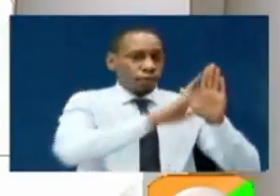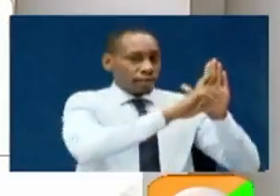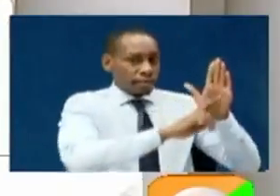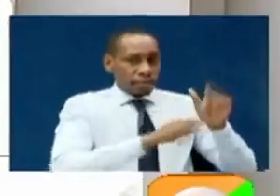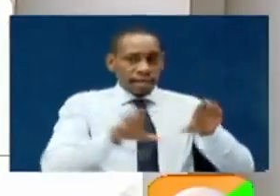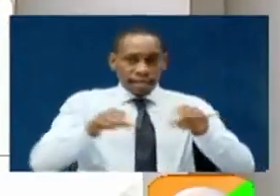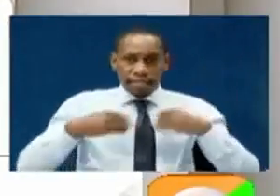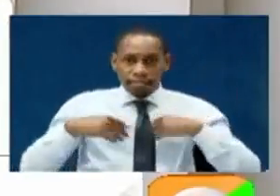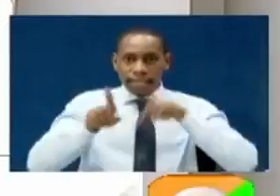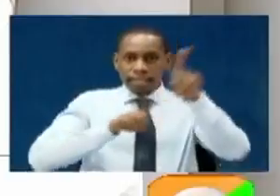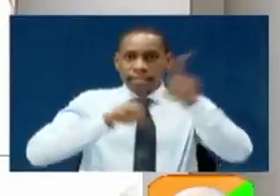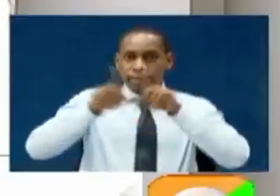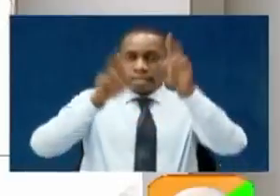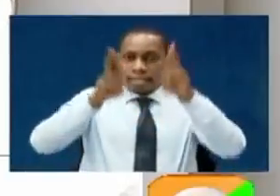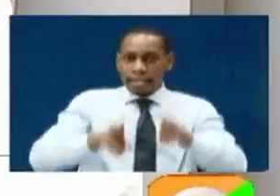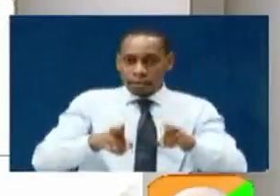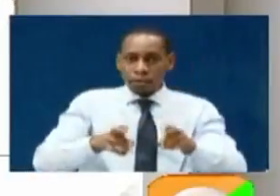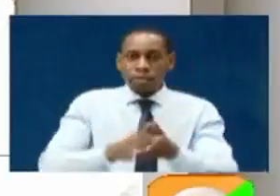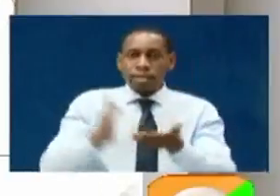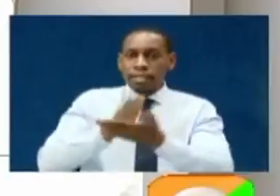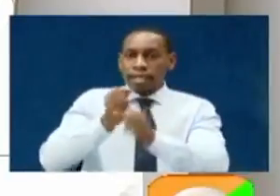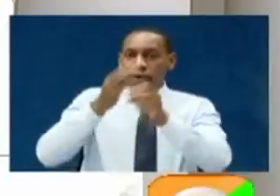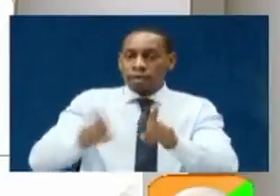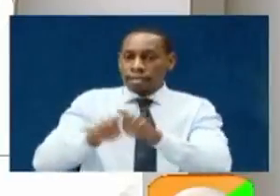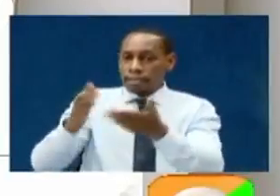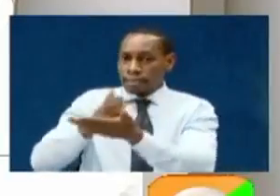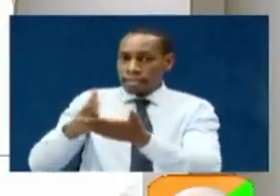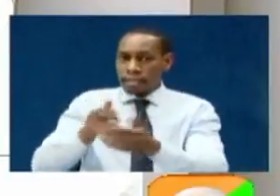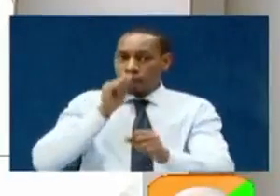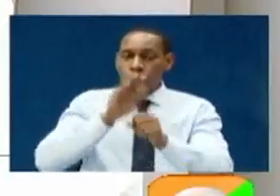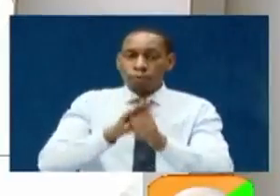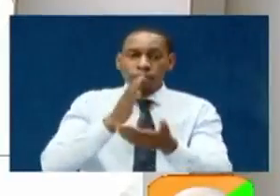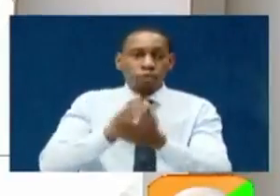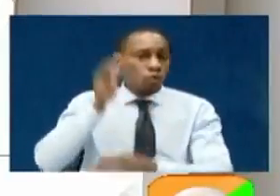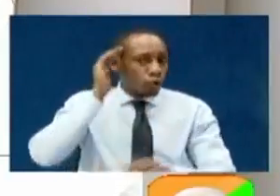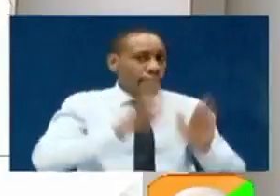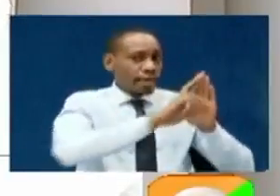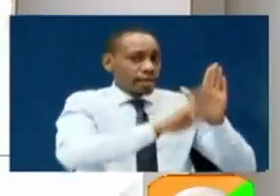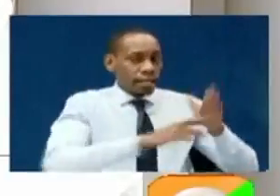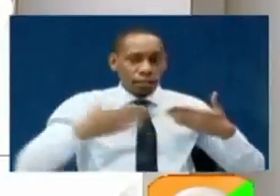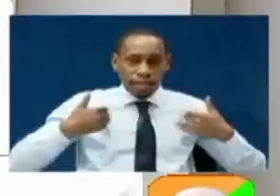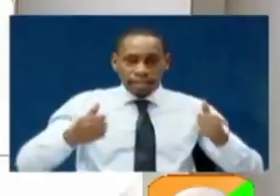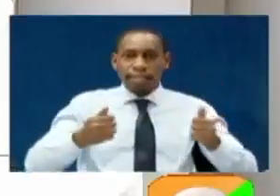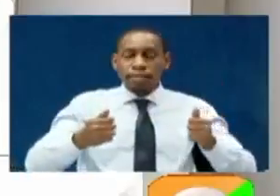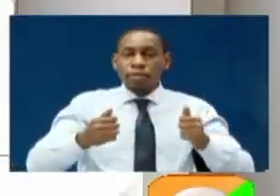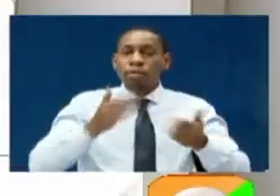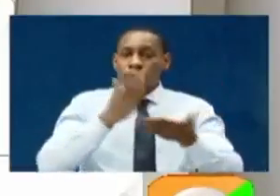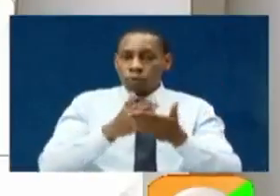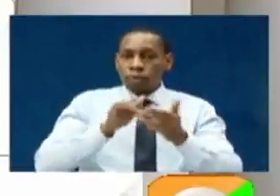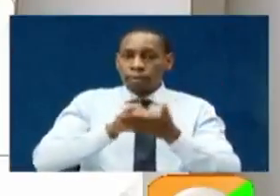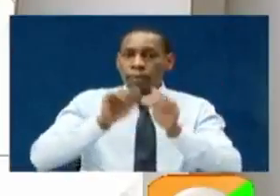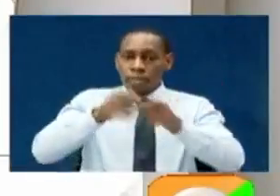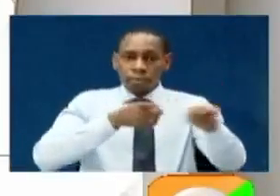na kuruhusu safari za nchi na kimataifa. Washikadau katika sekta hiyo wameahidi kuzingatia kanuni za afya kwa ukamilifu